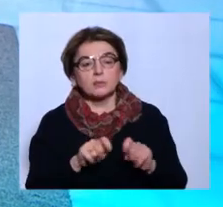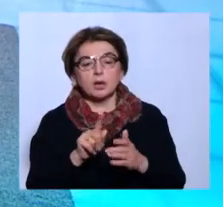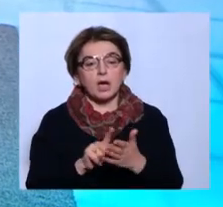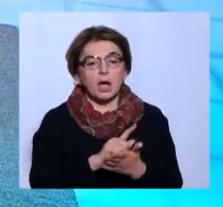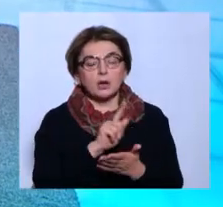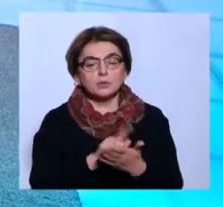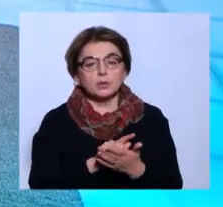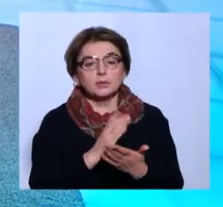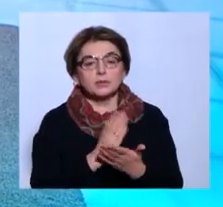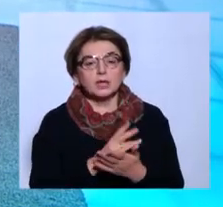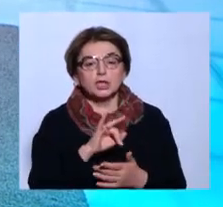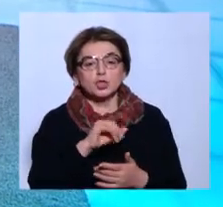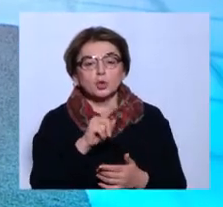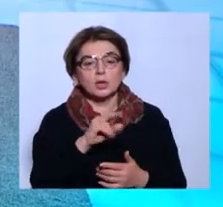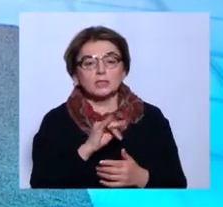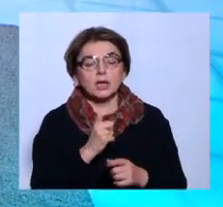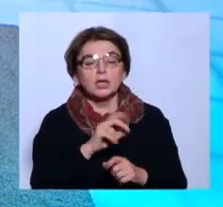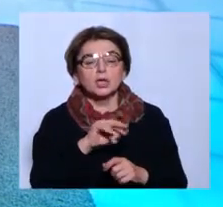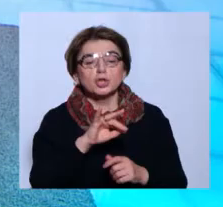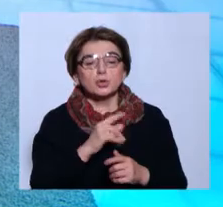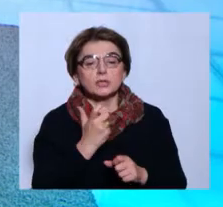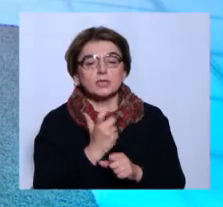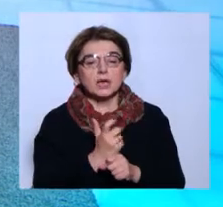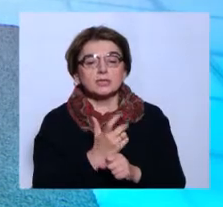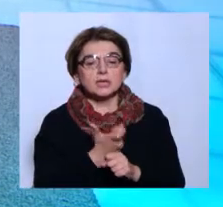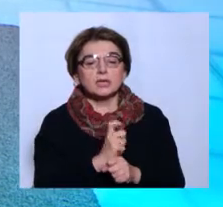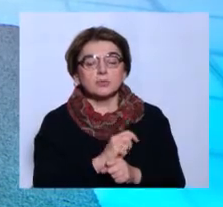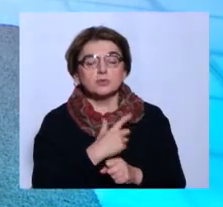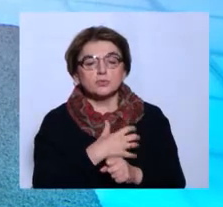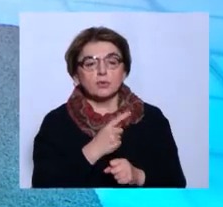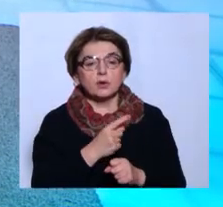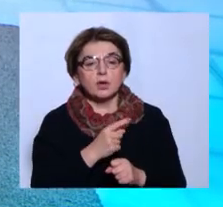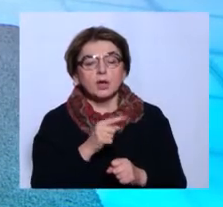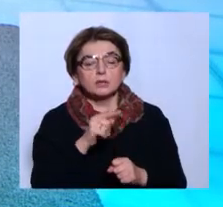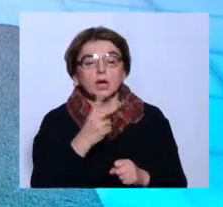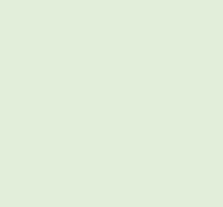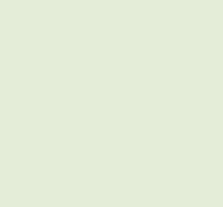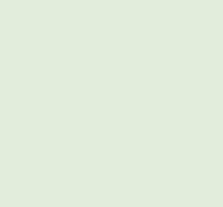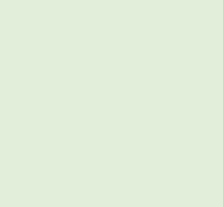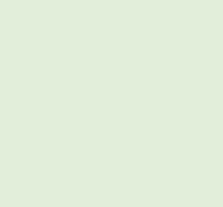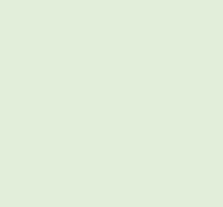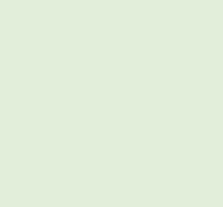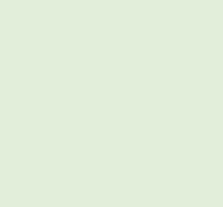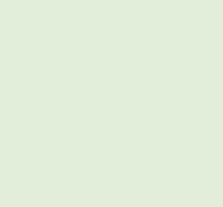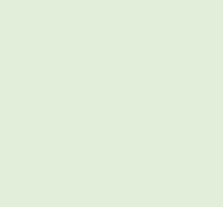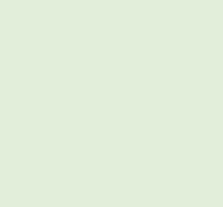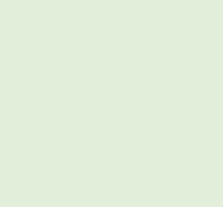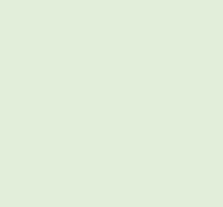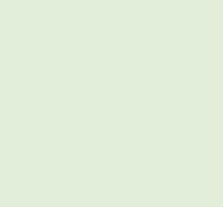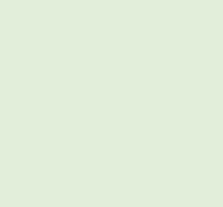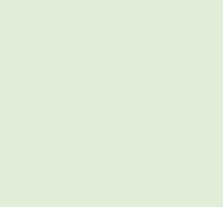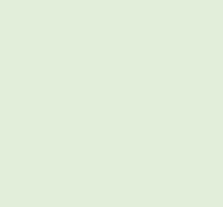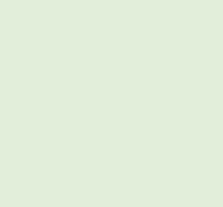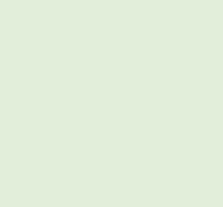არისო იზოლაცია. დიახ, იზოლაცია ძალიან მნიშვნელოვანი არის და იზოლაციის ორ ფორმას გამოყოფენ. ეს არის გეოგრაფიული იზოლაცია და ეს